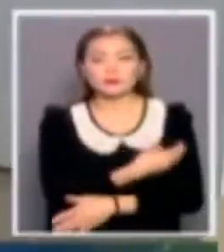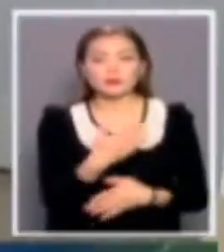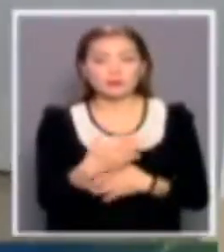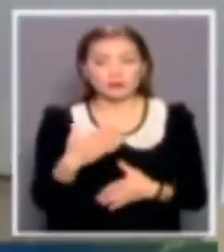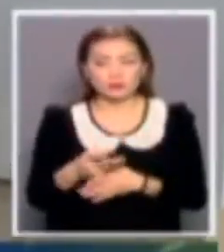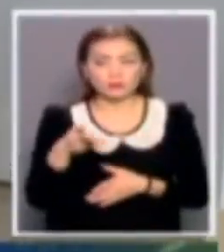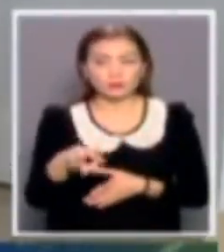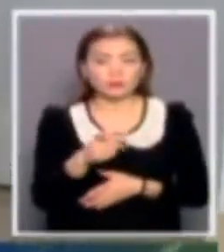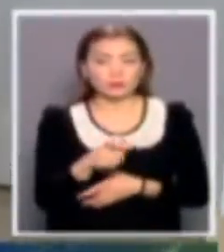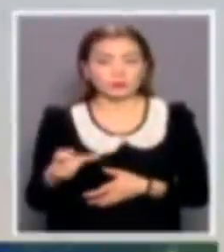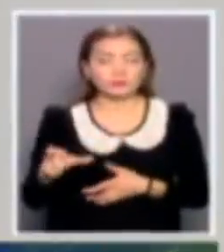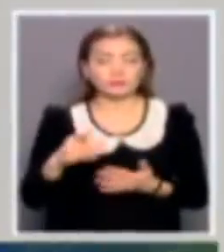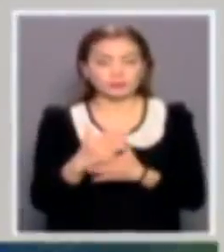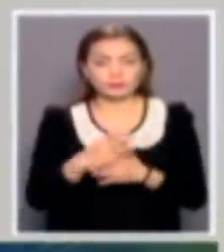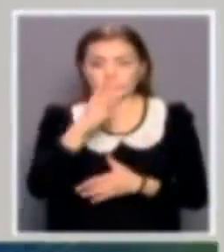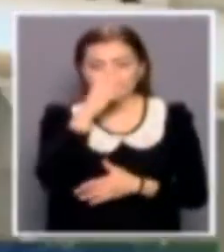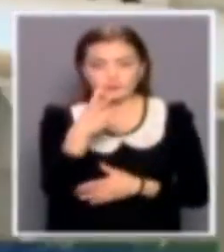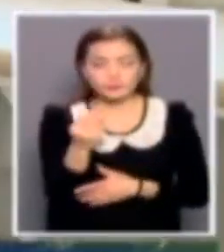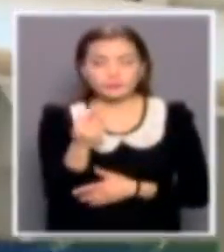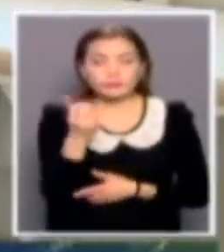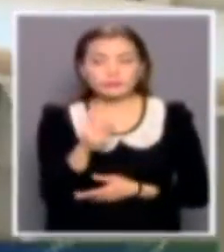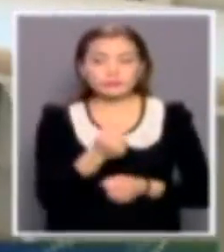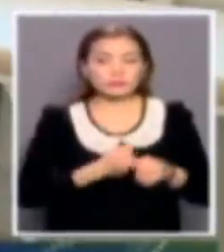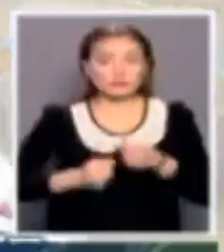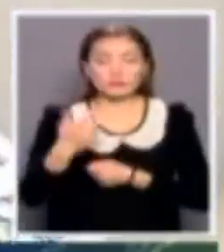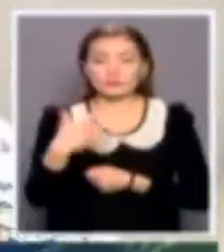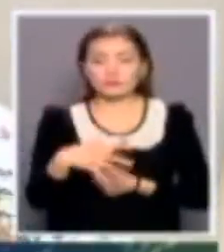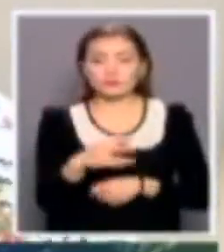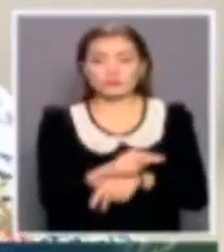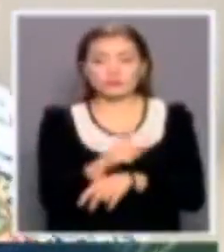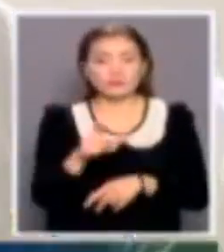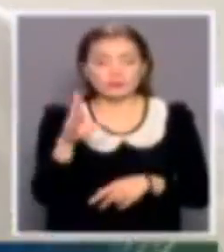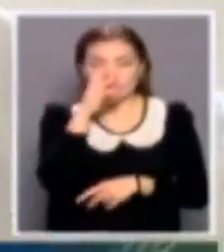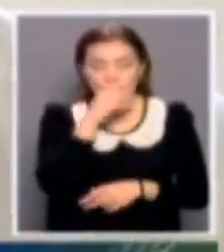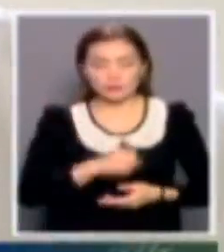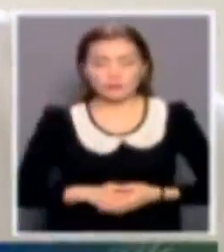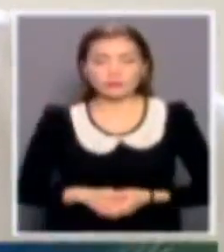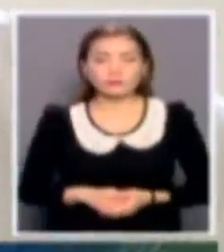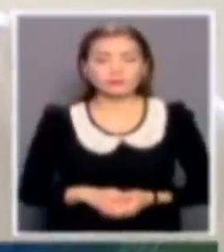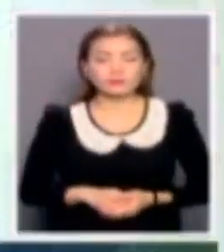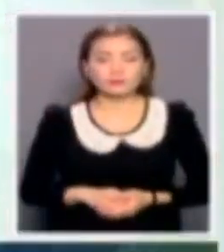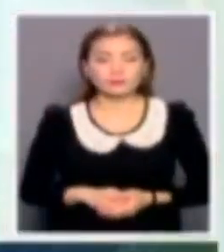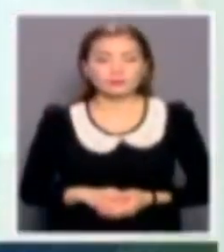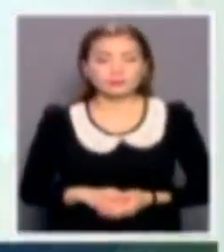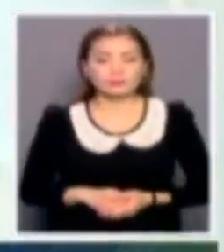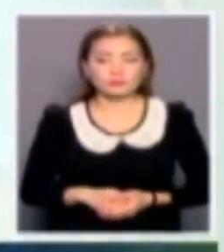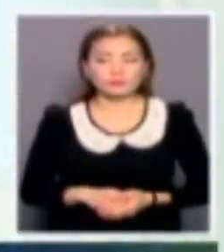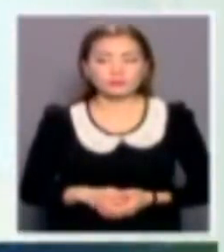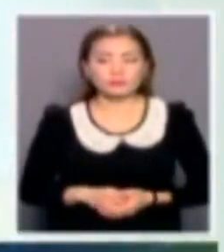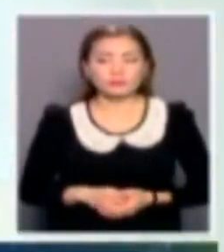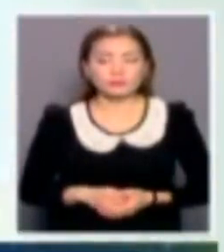көмекті 3000-ға жуық ауыл тұрғын алады. Сондай-ақ бір ауысымда 50 емделушіні қабылдауға мүмкіндік туып отыр. Бүгінгі